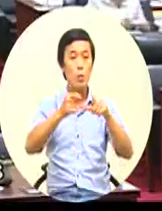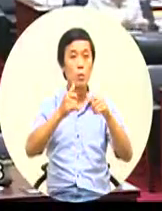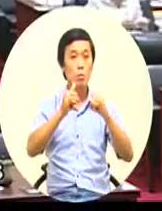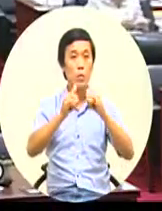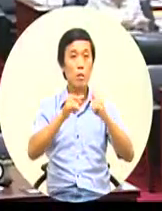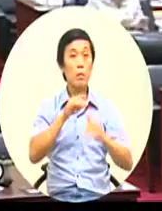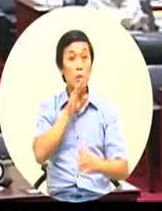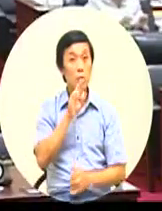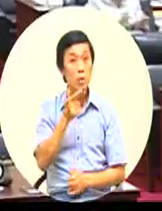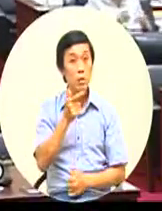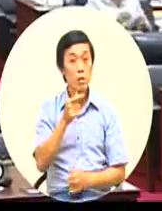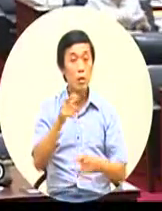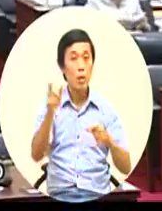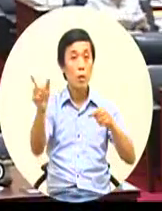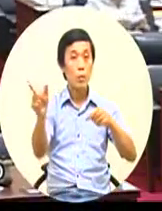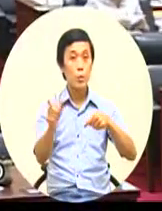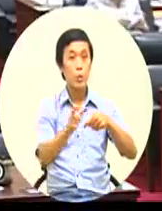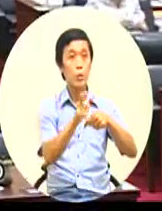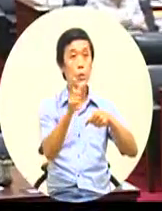风台天，